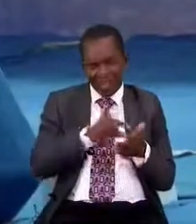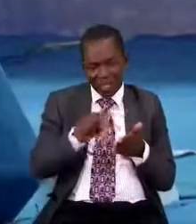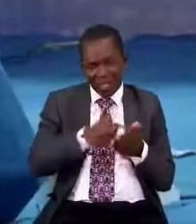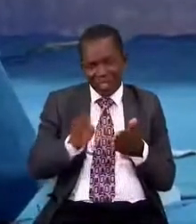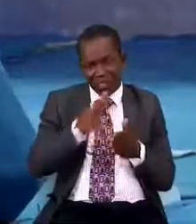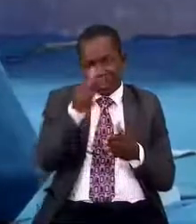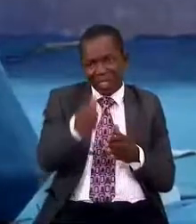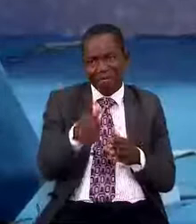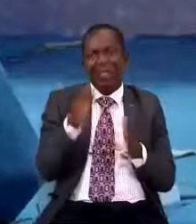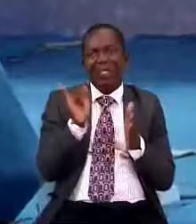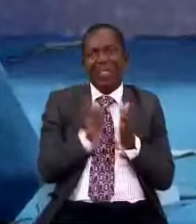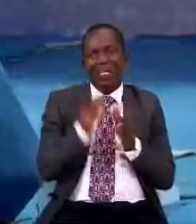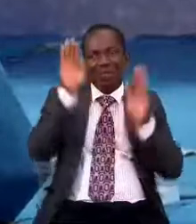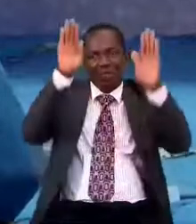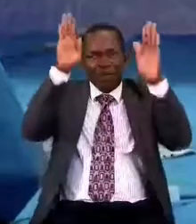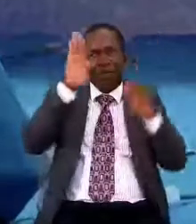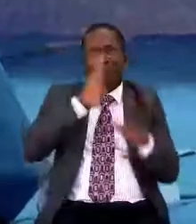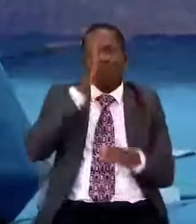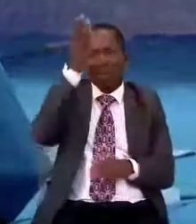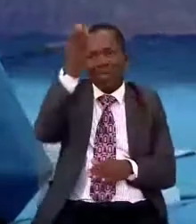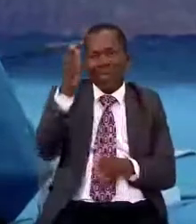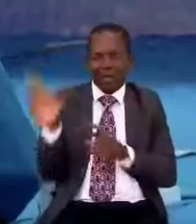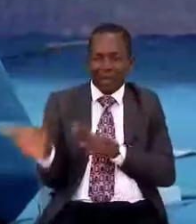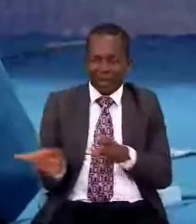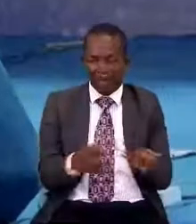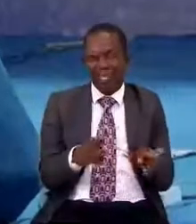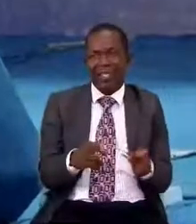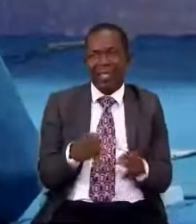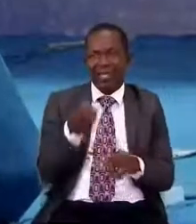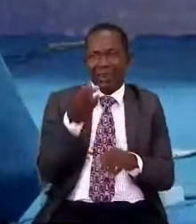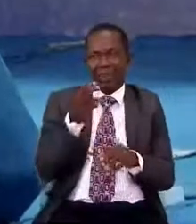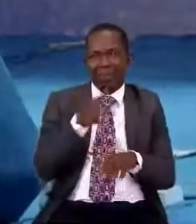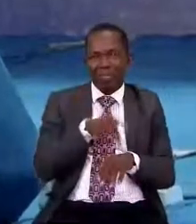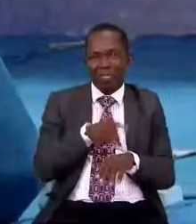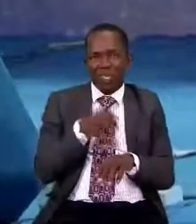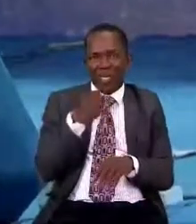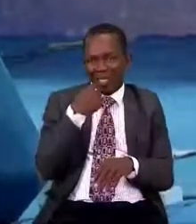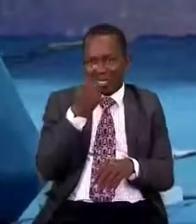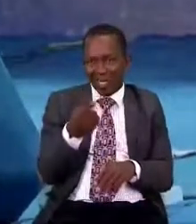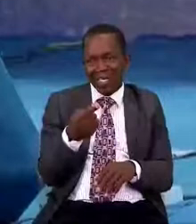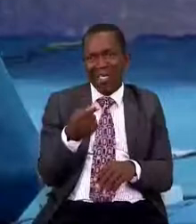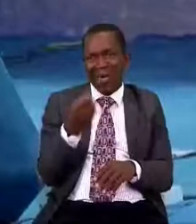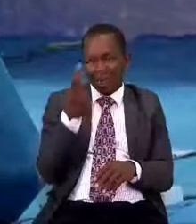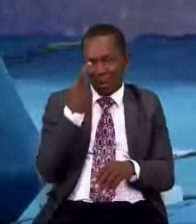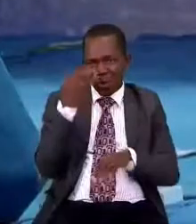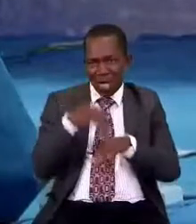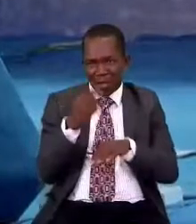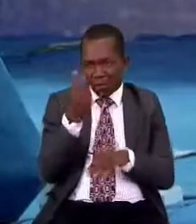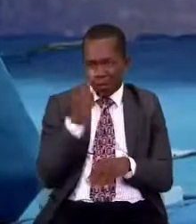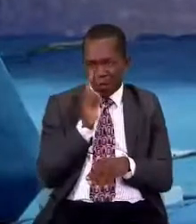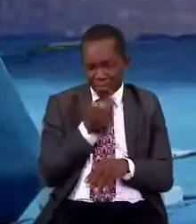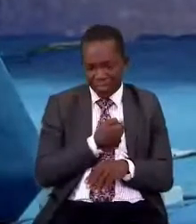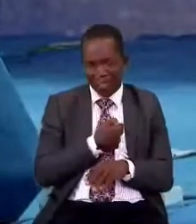dit, regarde-nous, verset 5 a dit. Et il les regardait